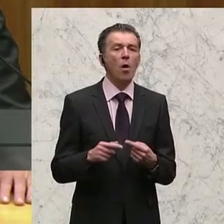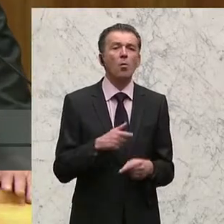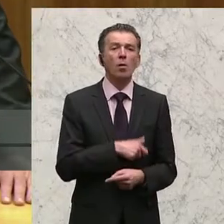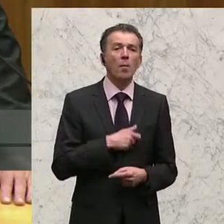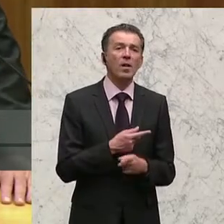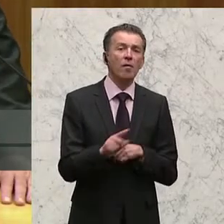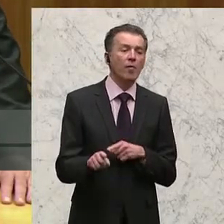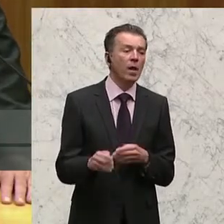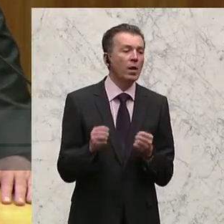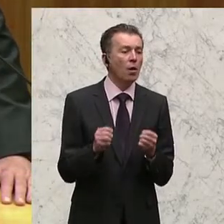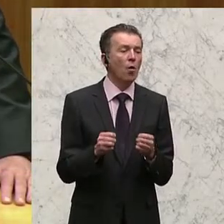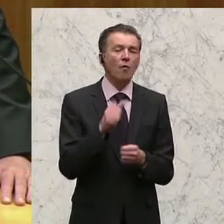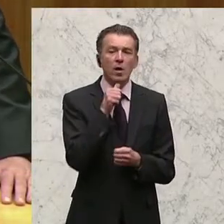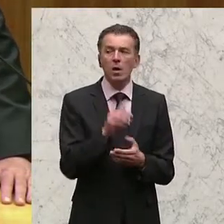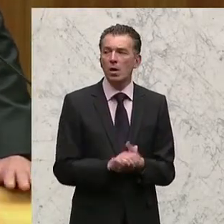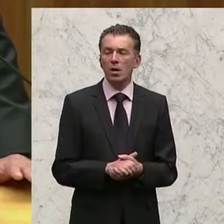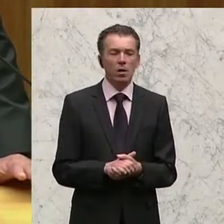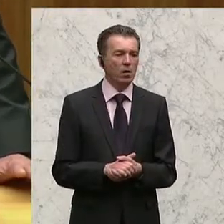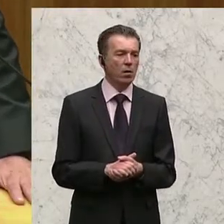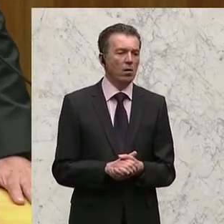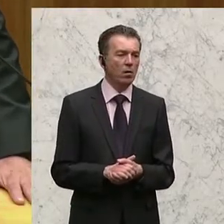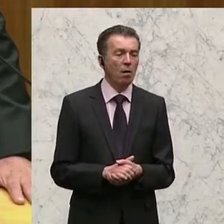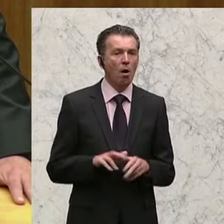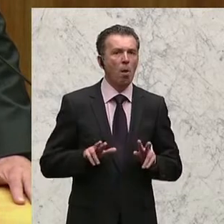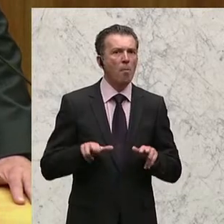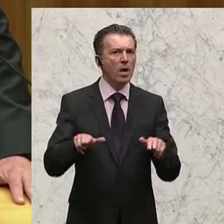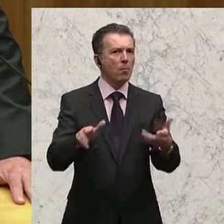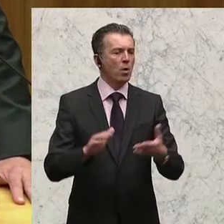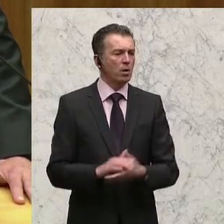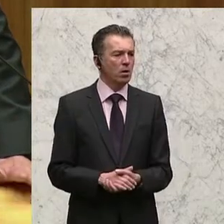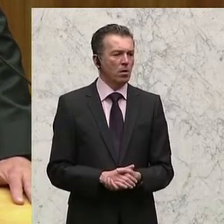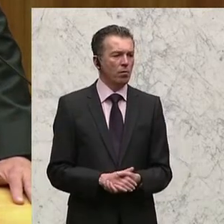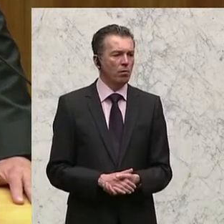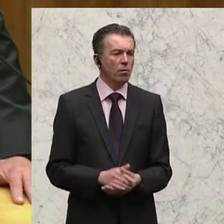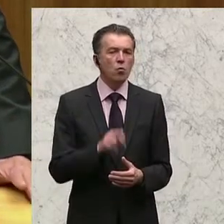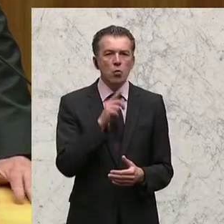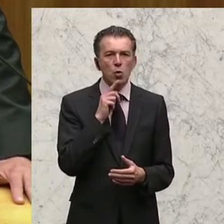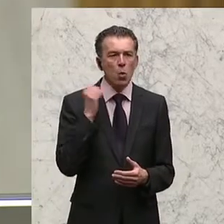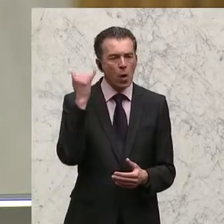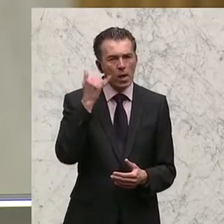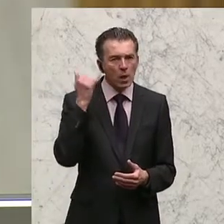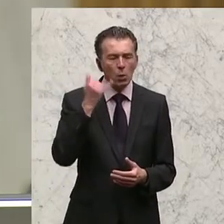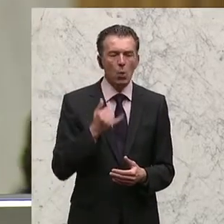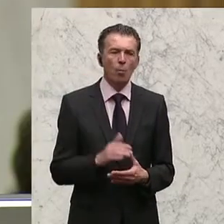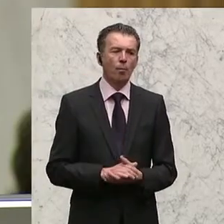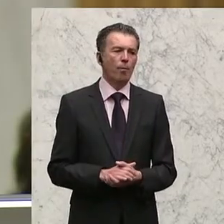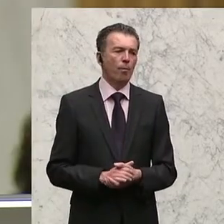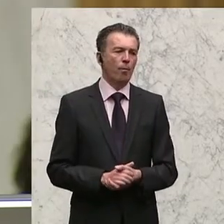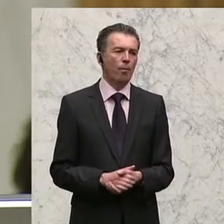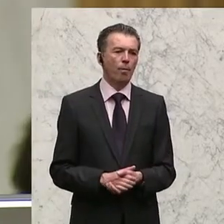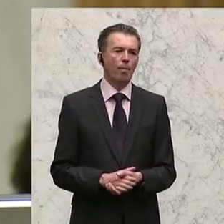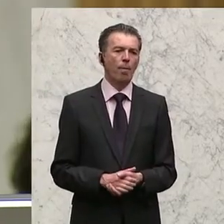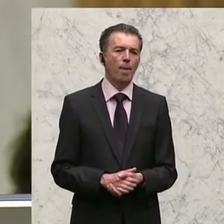unserer Fraktion ab und ich hoffe nicht, dass das manipulativ erfolgt ist, sondern dass das nur um einen Irrtum gehandelt haben könnte.